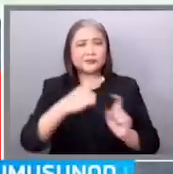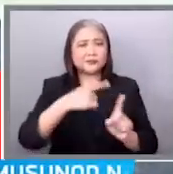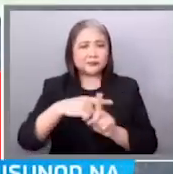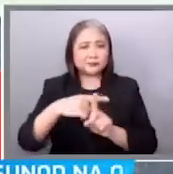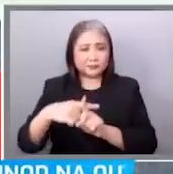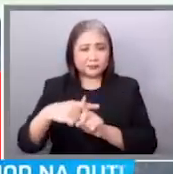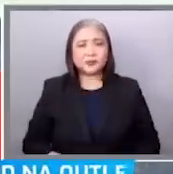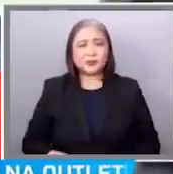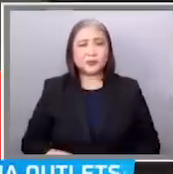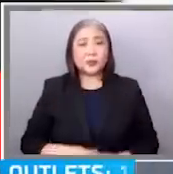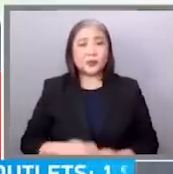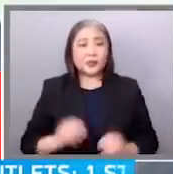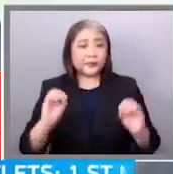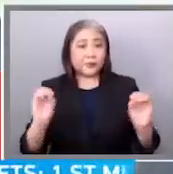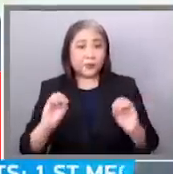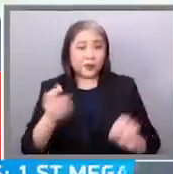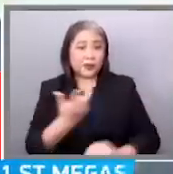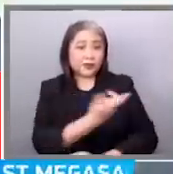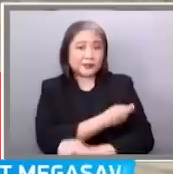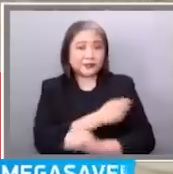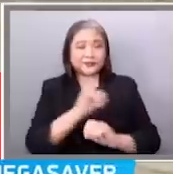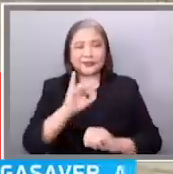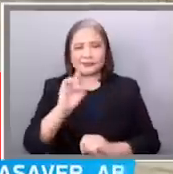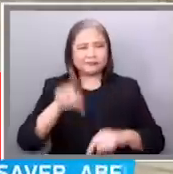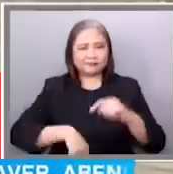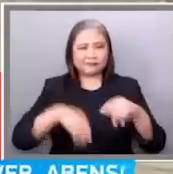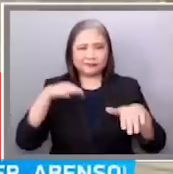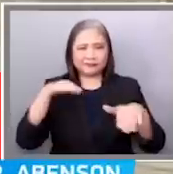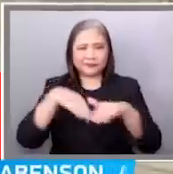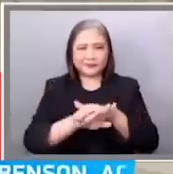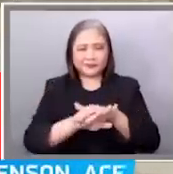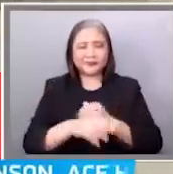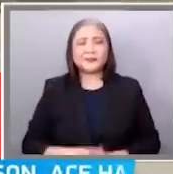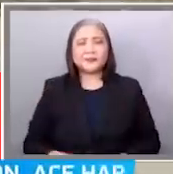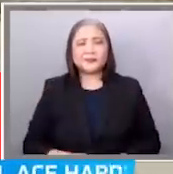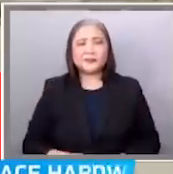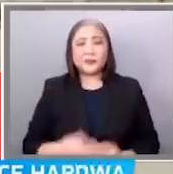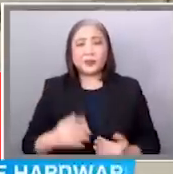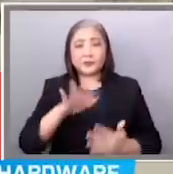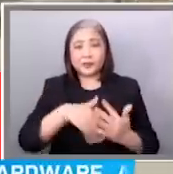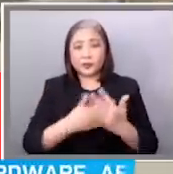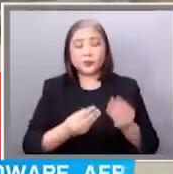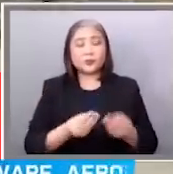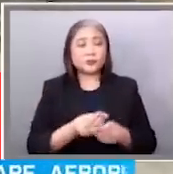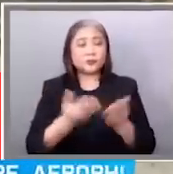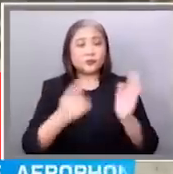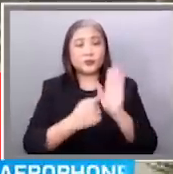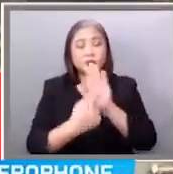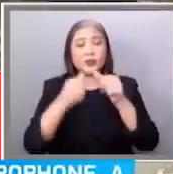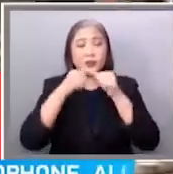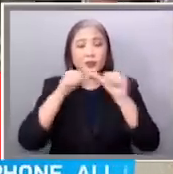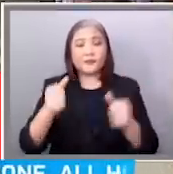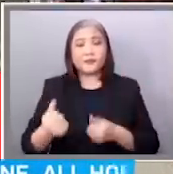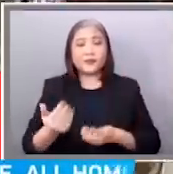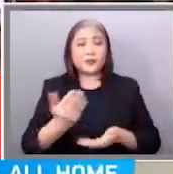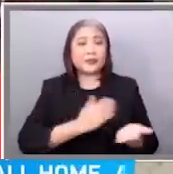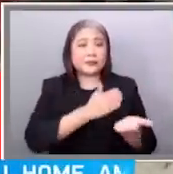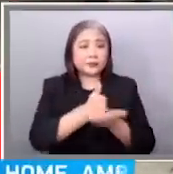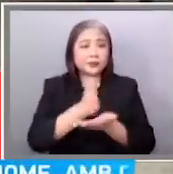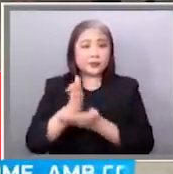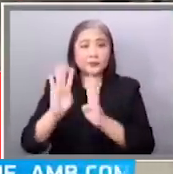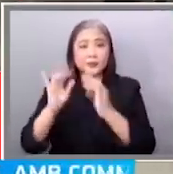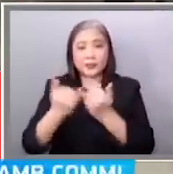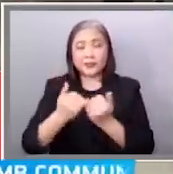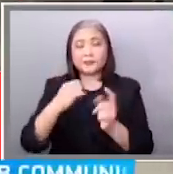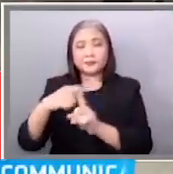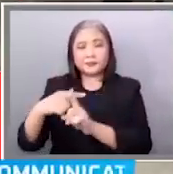vaccination ID, no entry. Naglabas na rin ang schedule ang lungsod sa pagbisita ng kada barangay sa sementeryo. Isa't